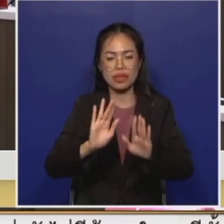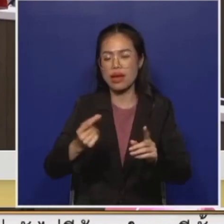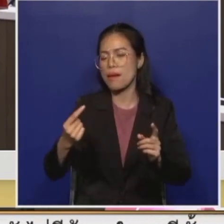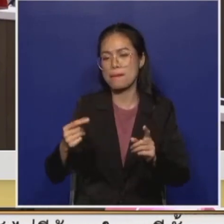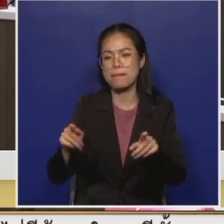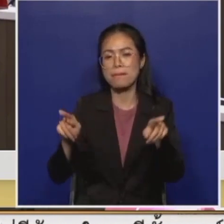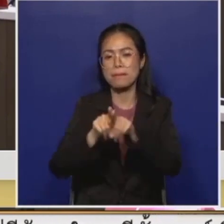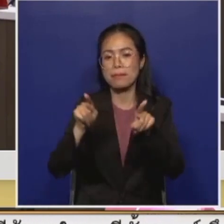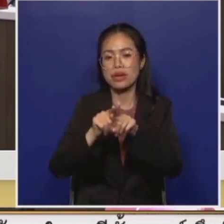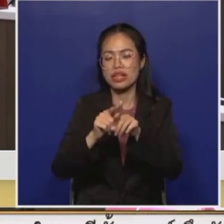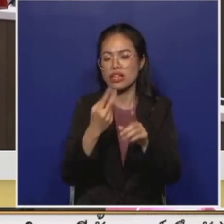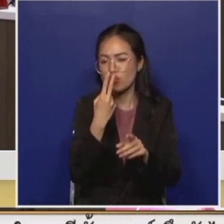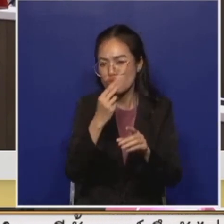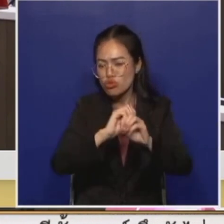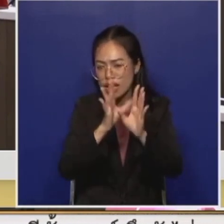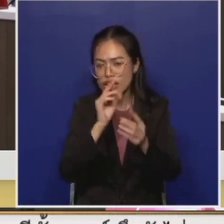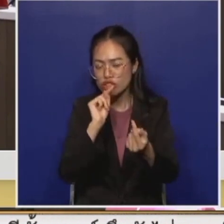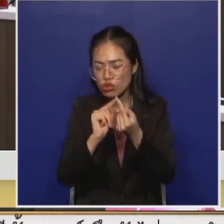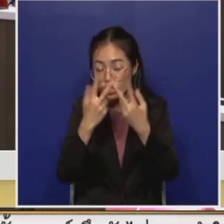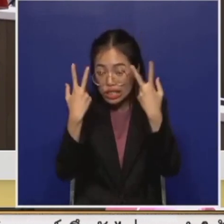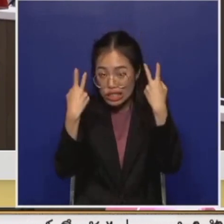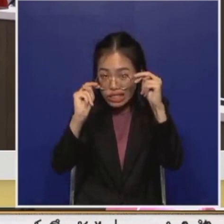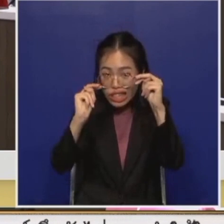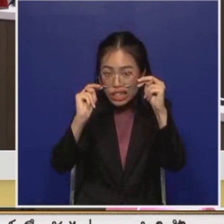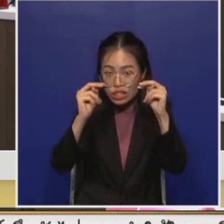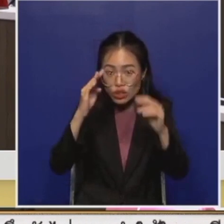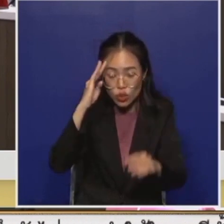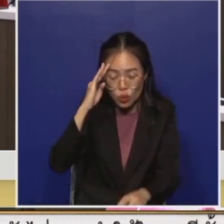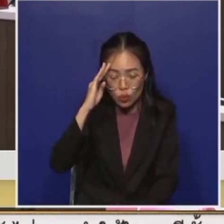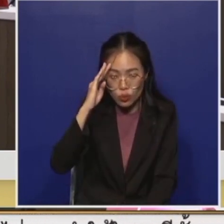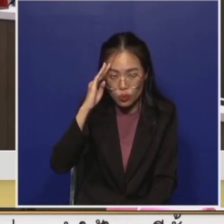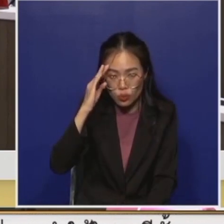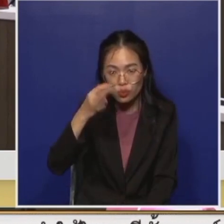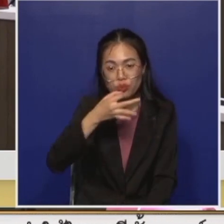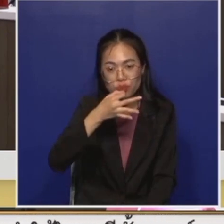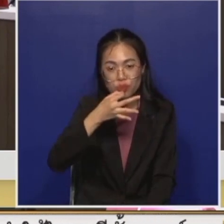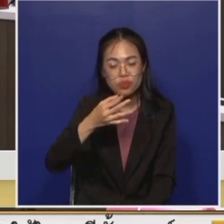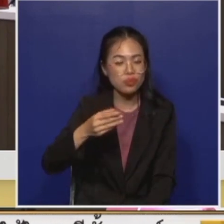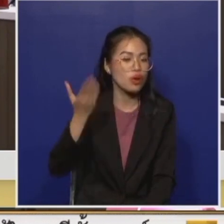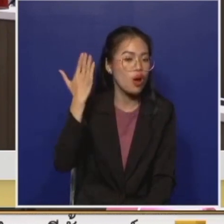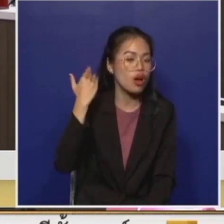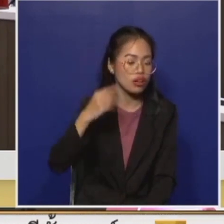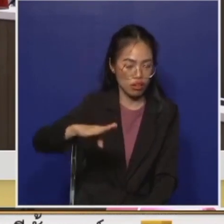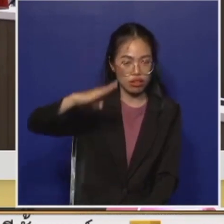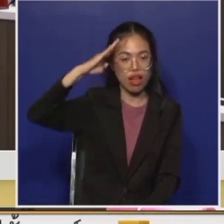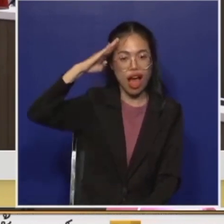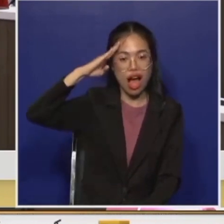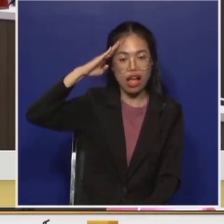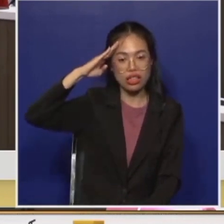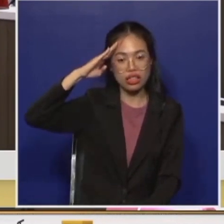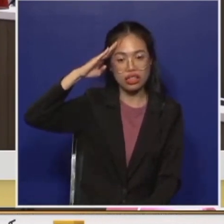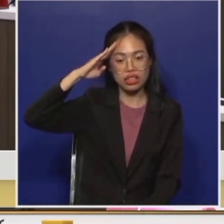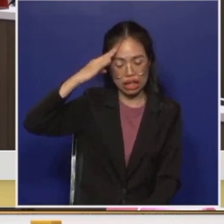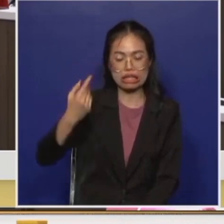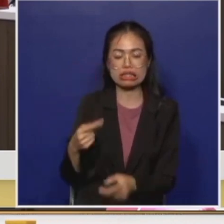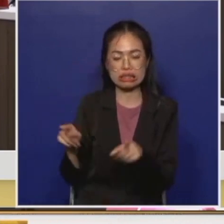เพื่อให้เหนภาพ ในฒนาที่่ไม่ลล Gore เป็ทหารก็บวเปยุธการที่ เราชี้